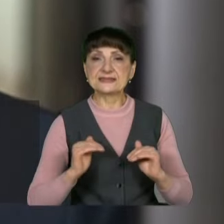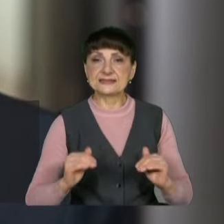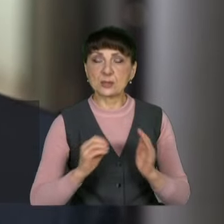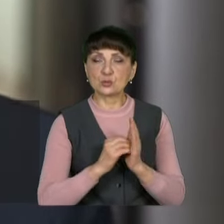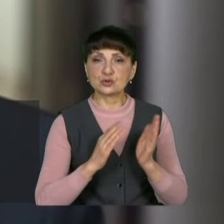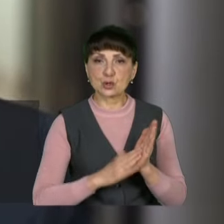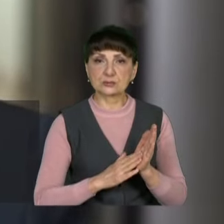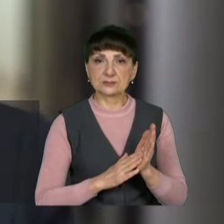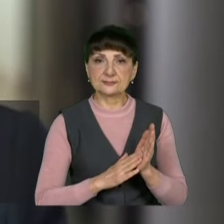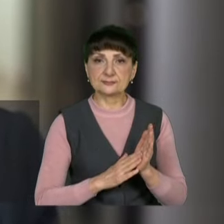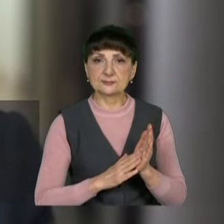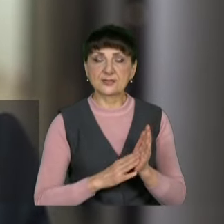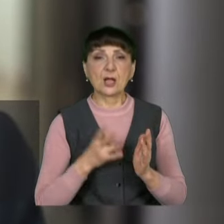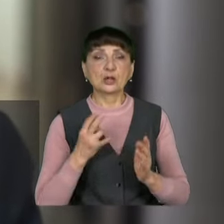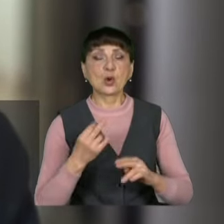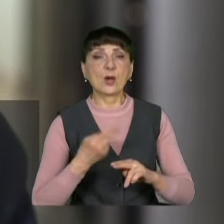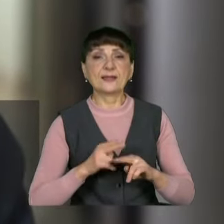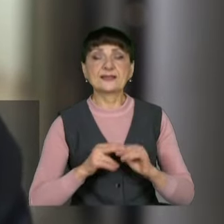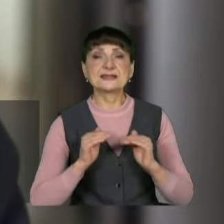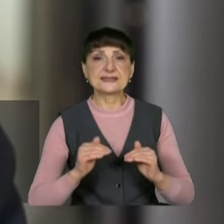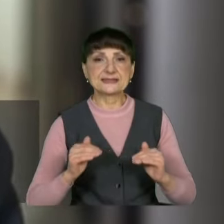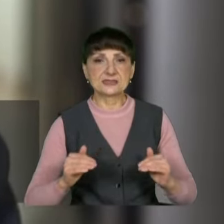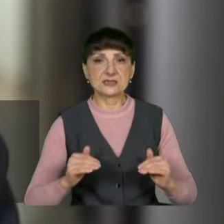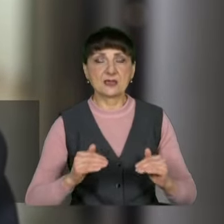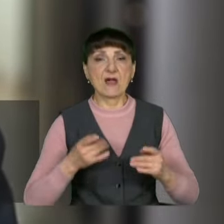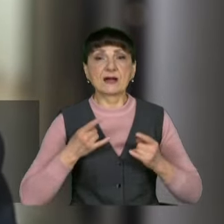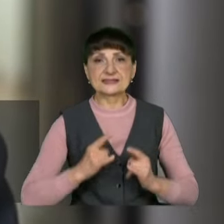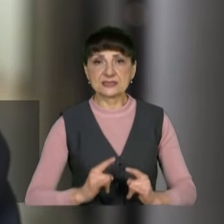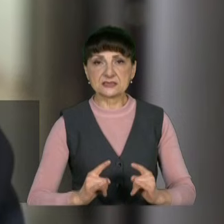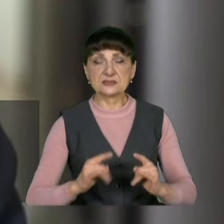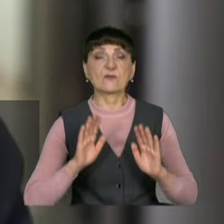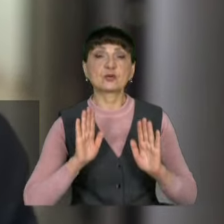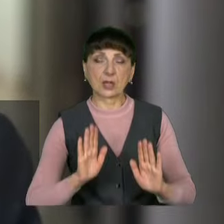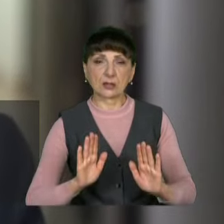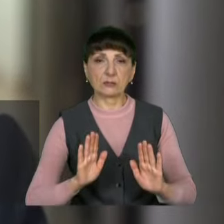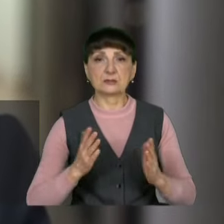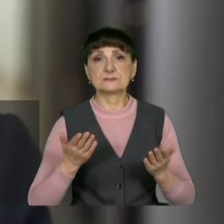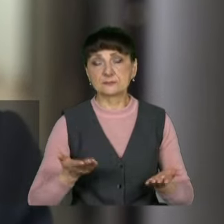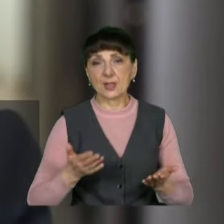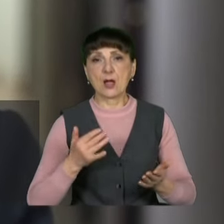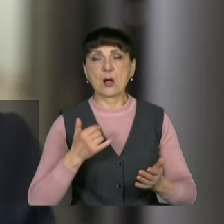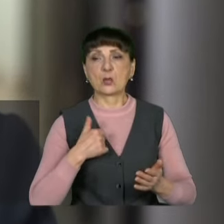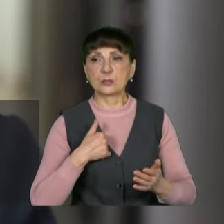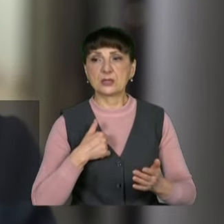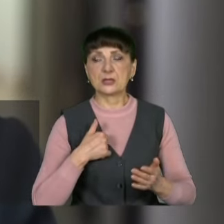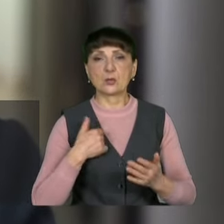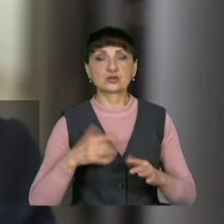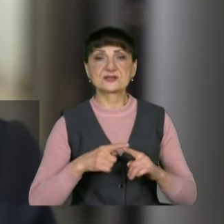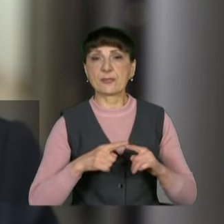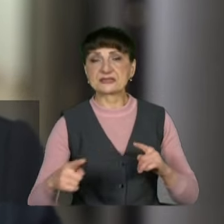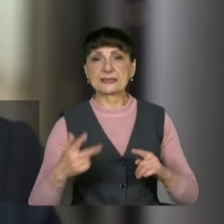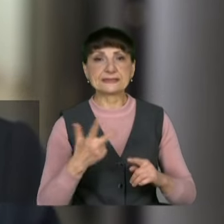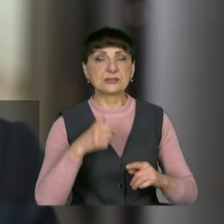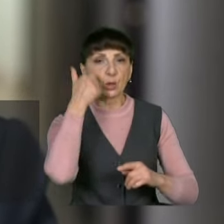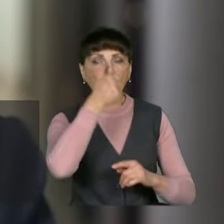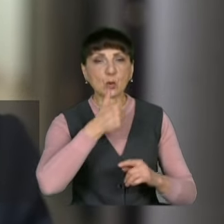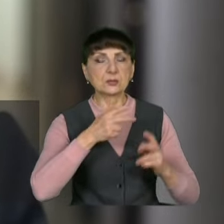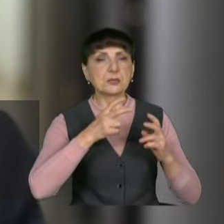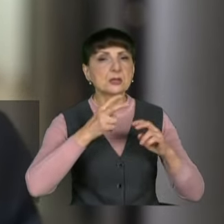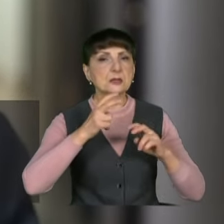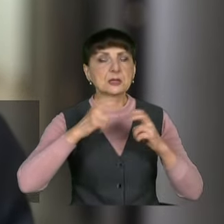состоят. Но это дети родились такими. У нас вот мы за последние 3 года анализ